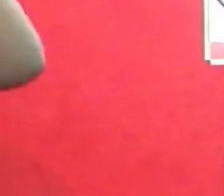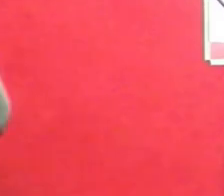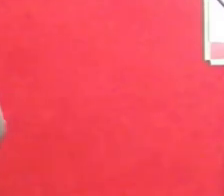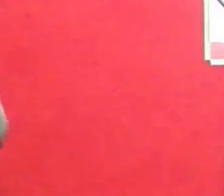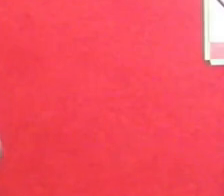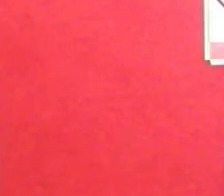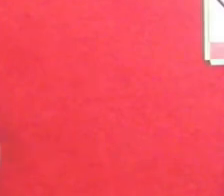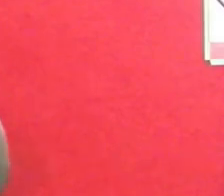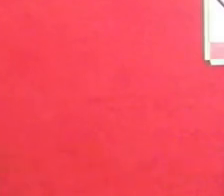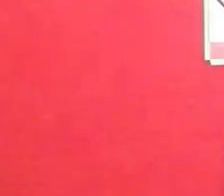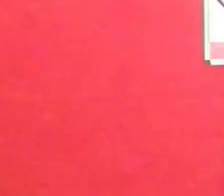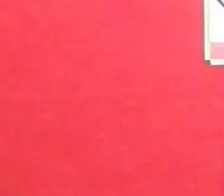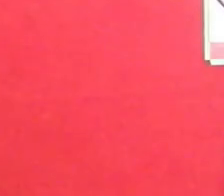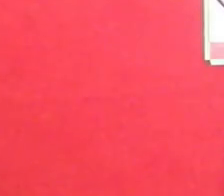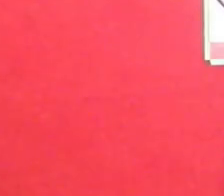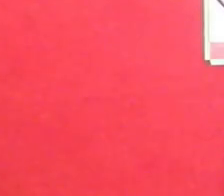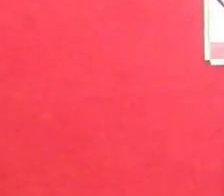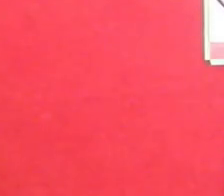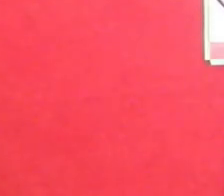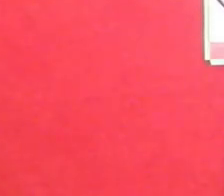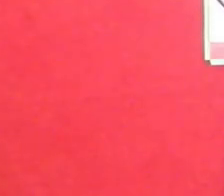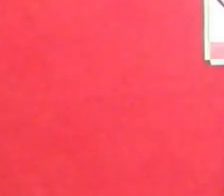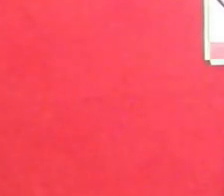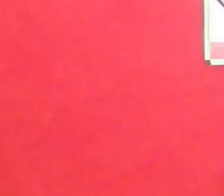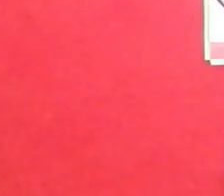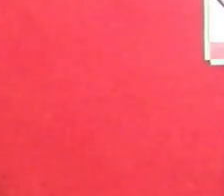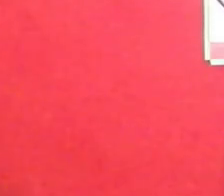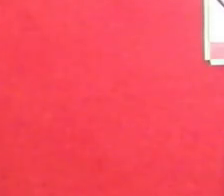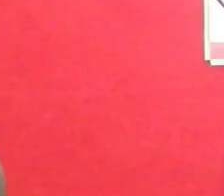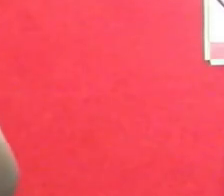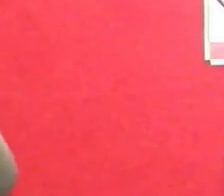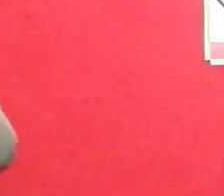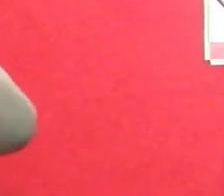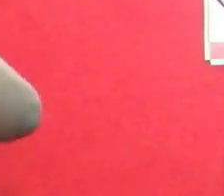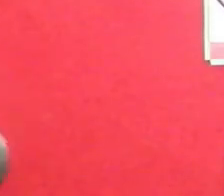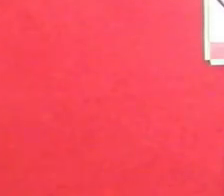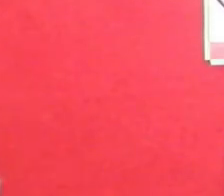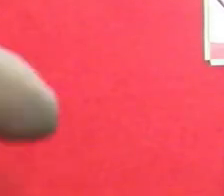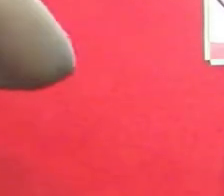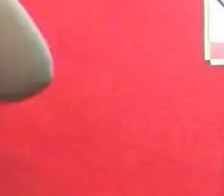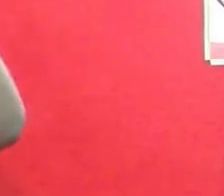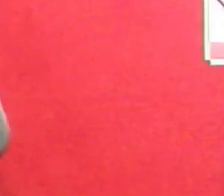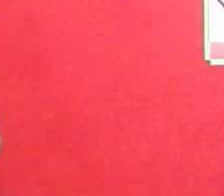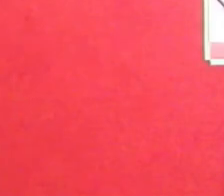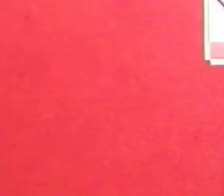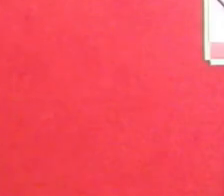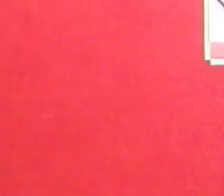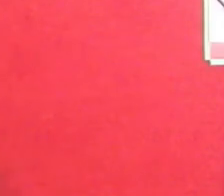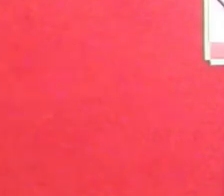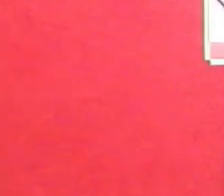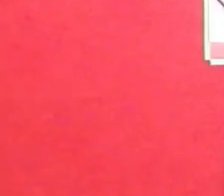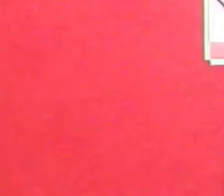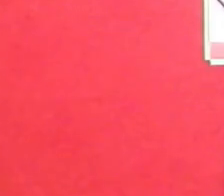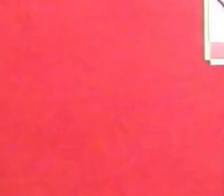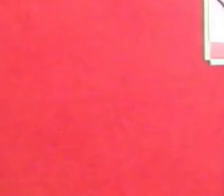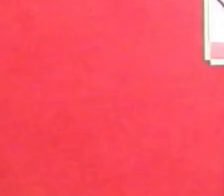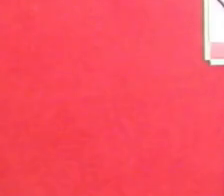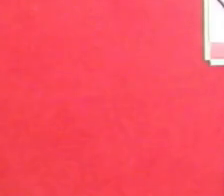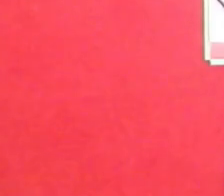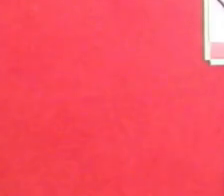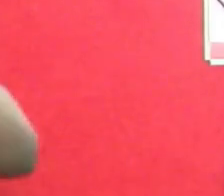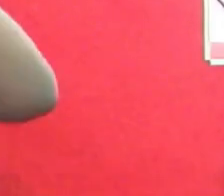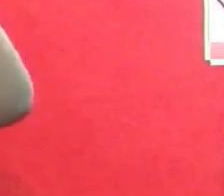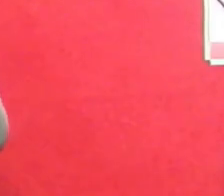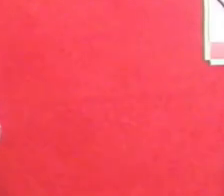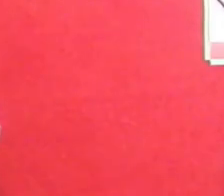Kama wewe ni mama, Mungu anajua wewe ni mama. If you're a husband, he knows you're a husband. Kama wewe ni mume, Mungu anajua wewe ni mume. He knows the kind